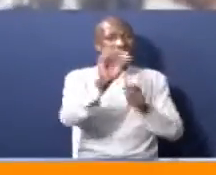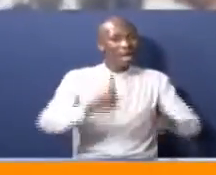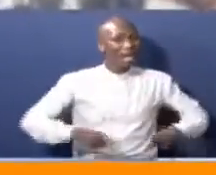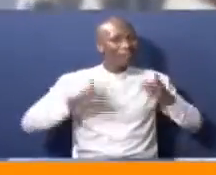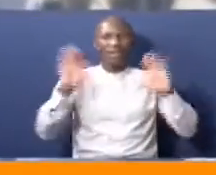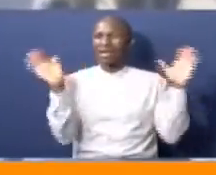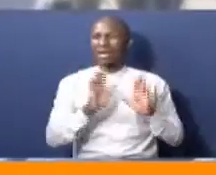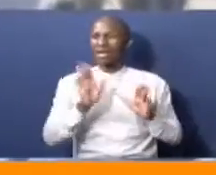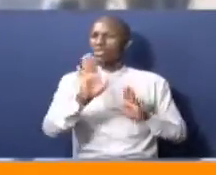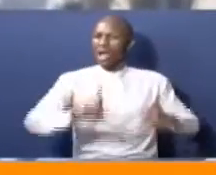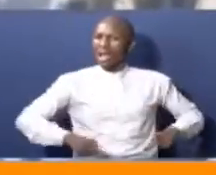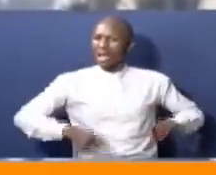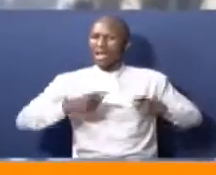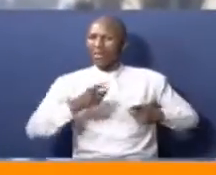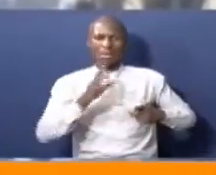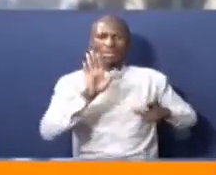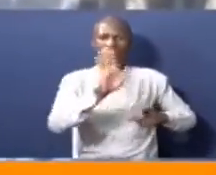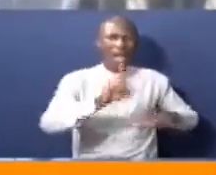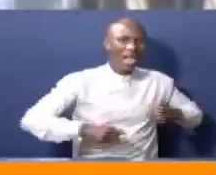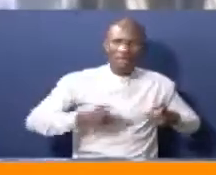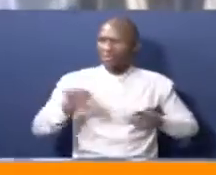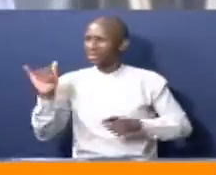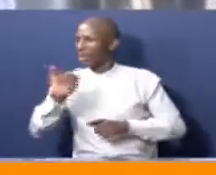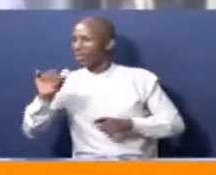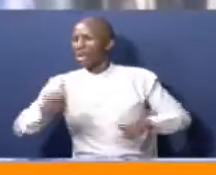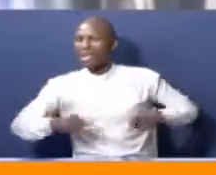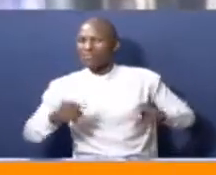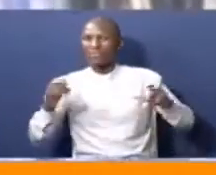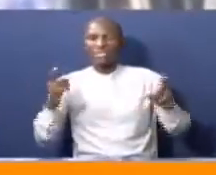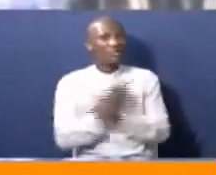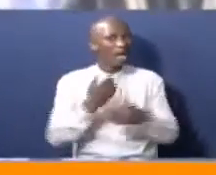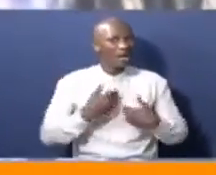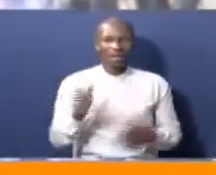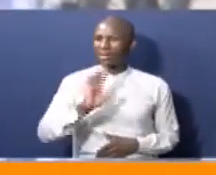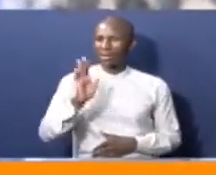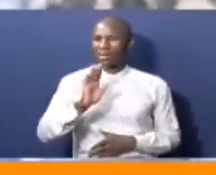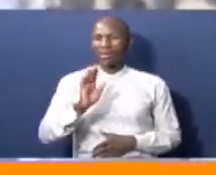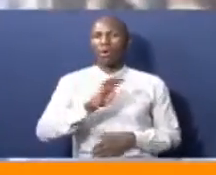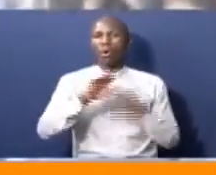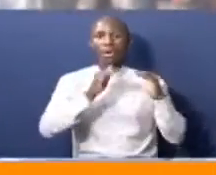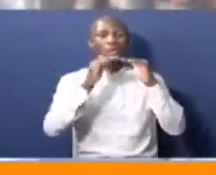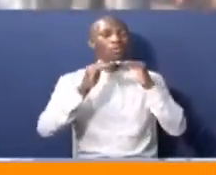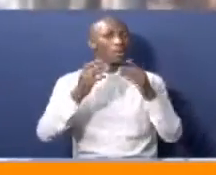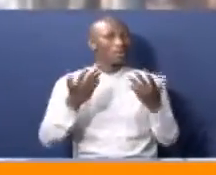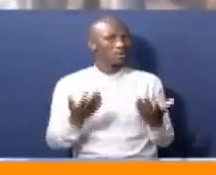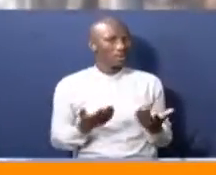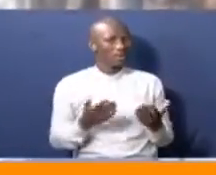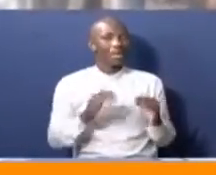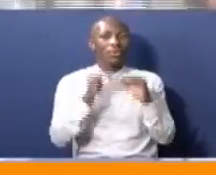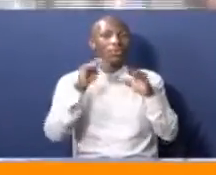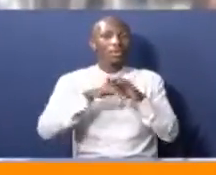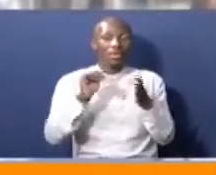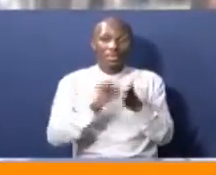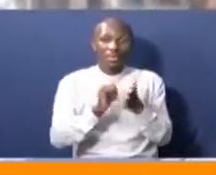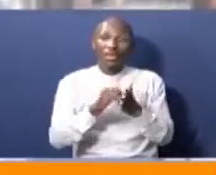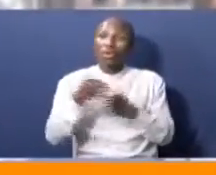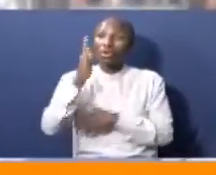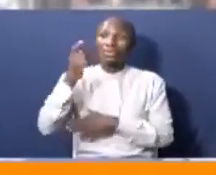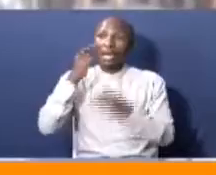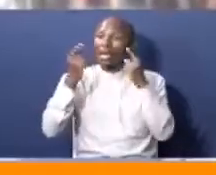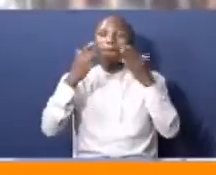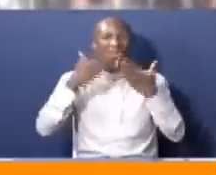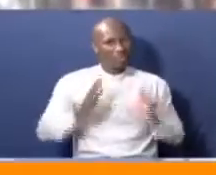yako. Kwani maisha yake na yako iko tofauti? We are all equal and especially all equal in God's eyes.